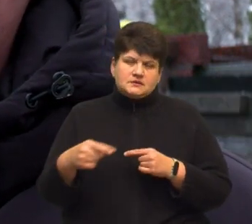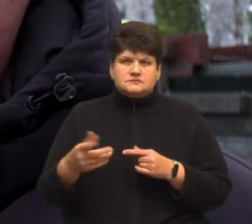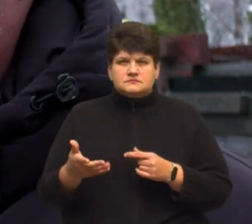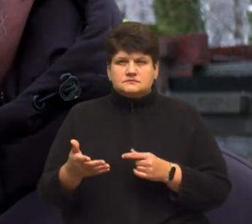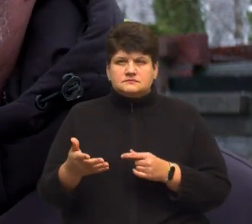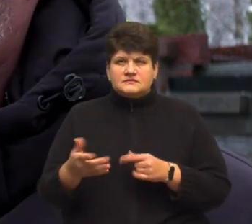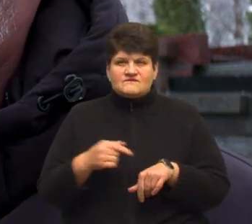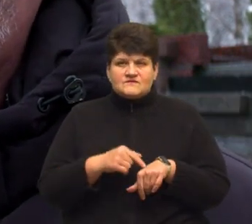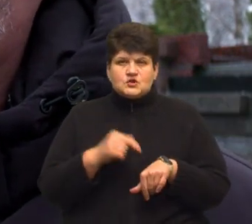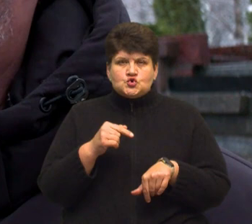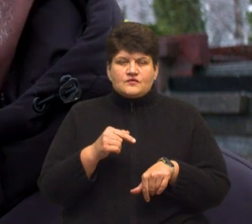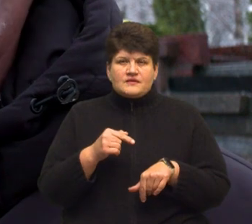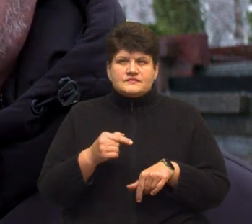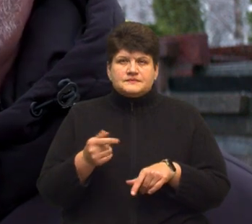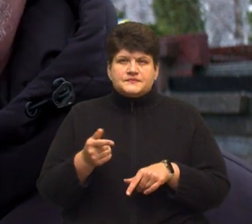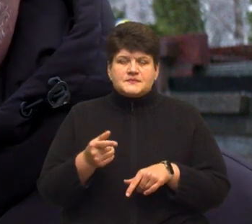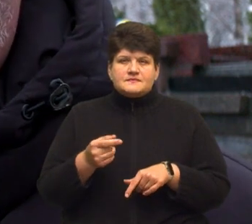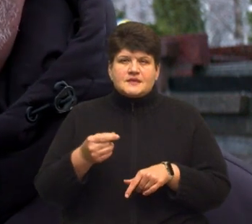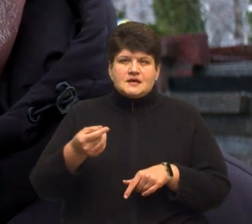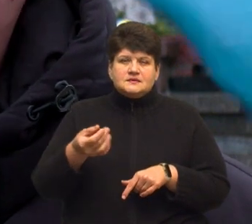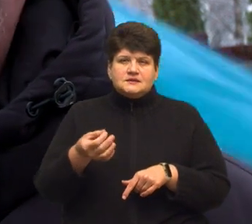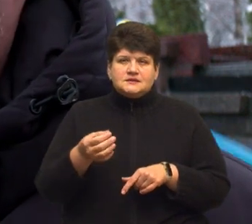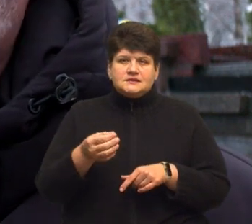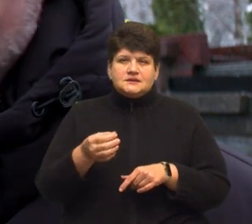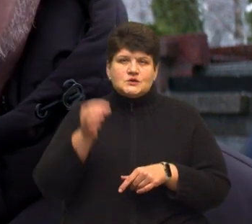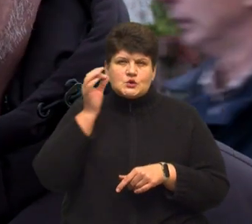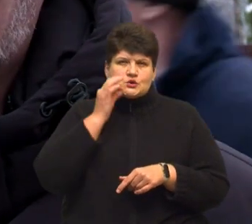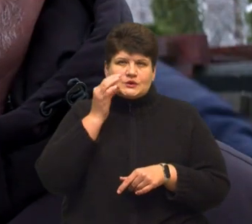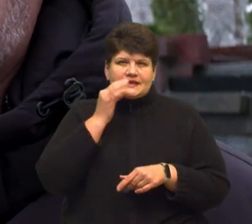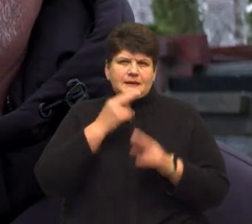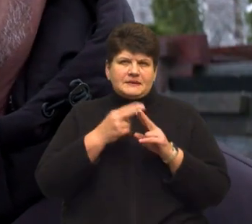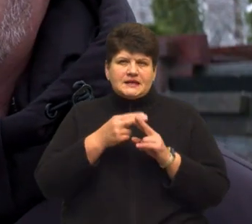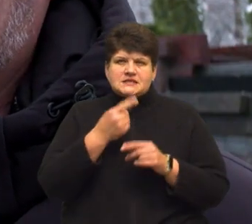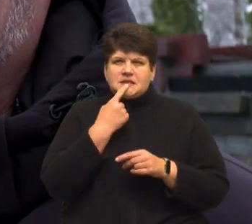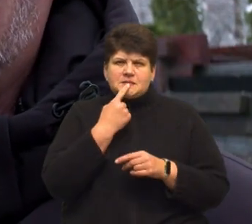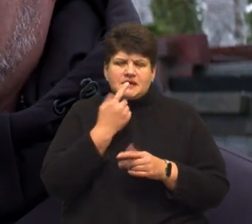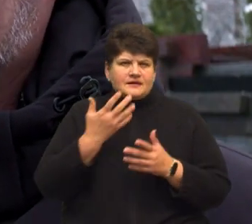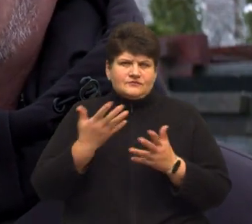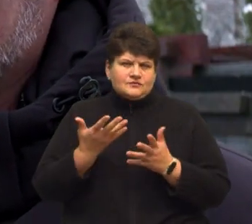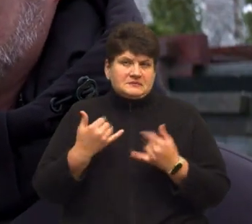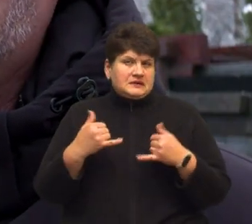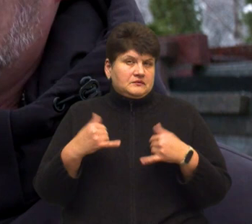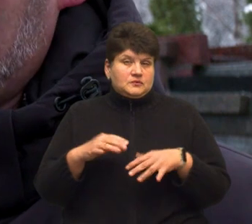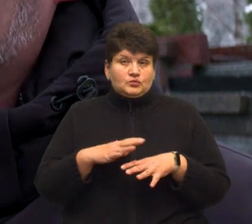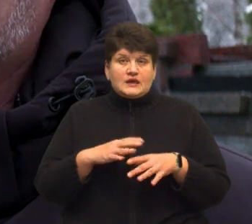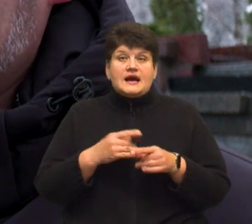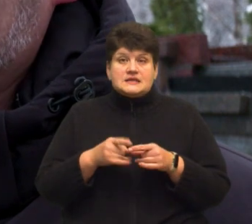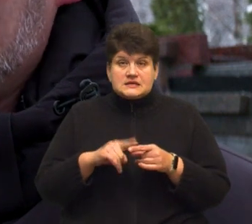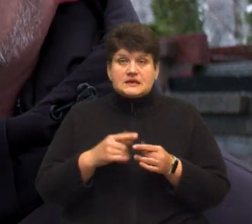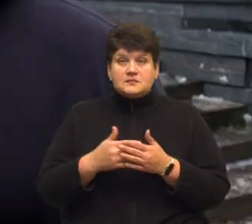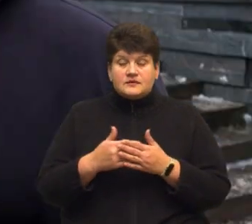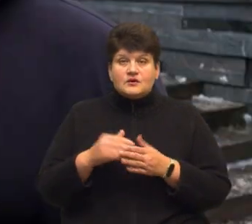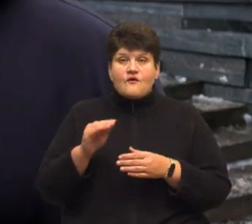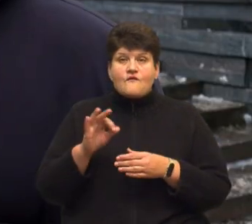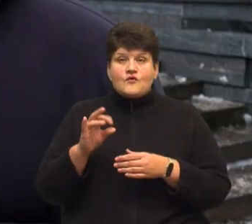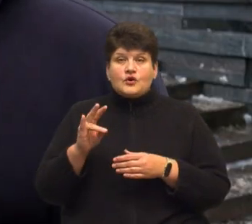відчувався такий солодкувато-металічний привкус ну це дуже здивувало якось що це таке А це якраз Напевно що фонила сама